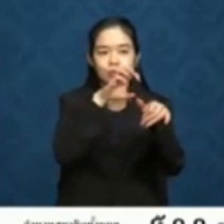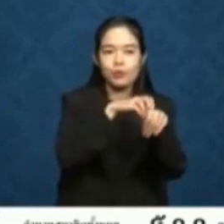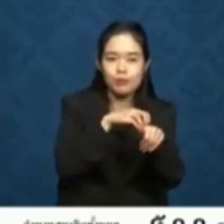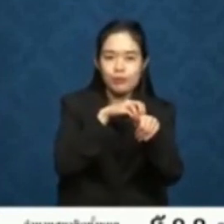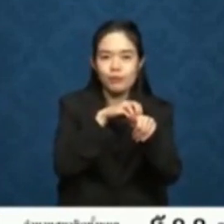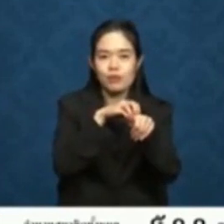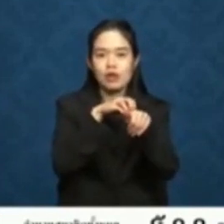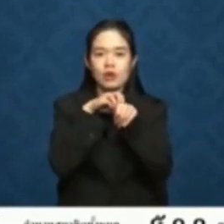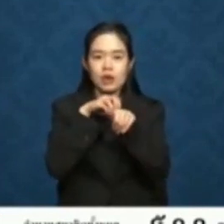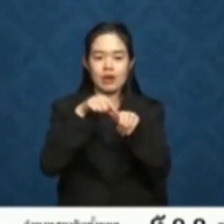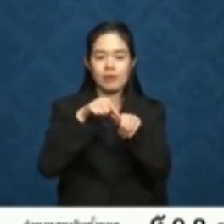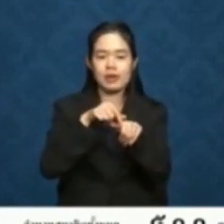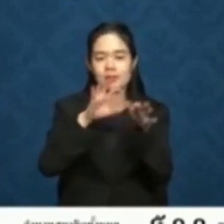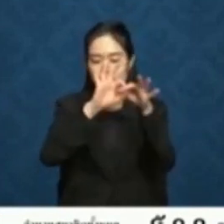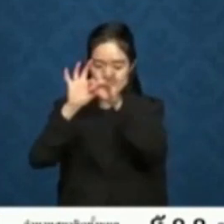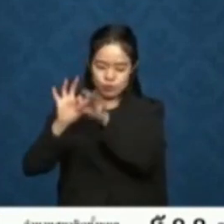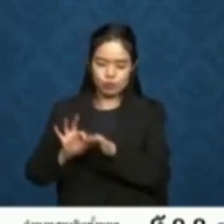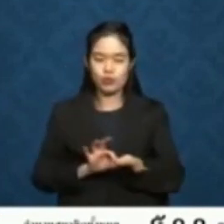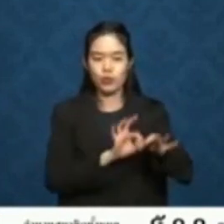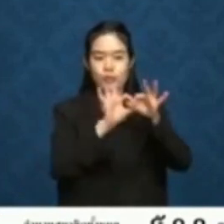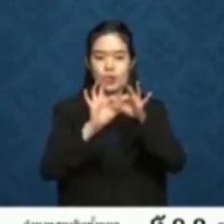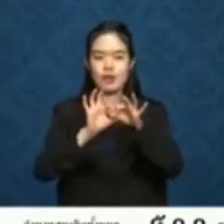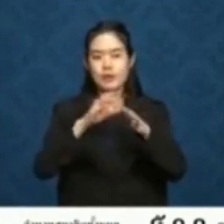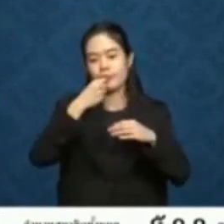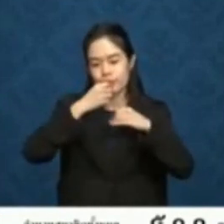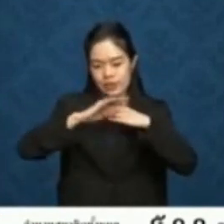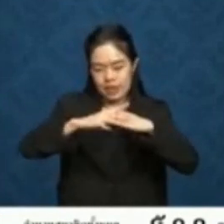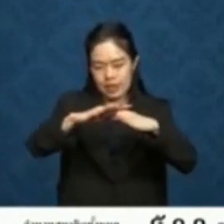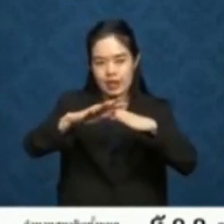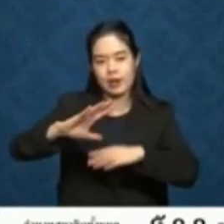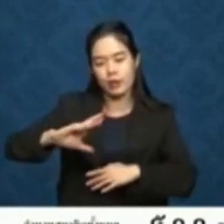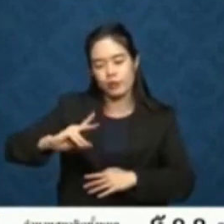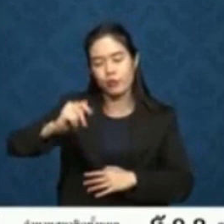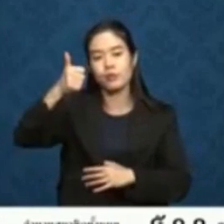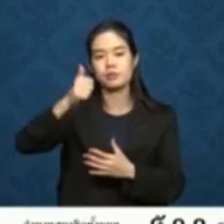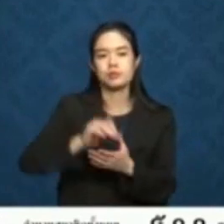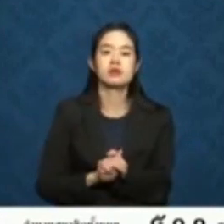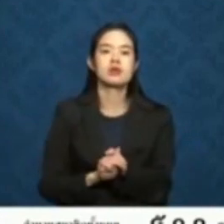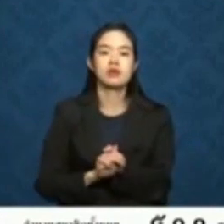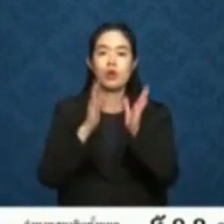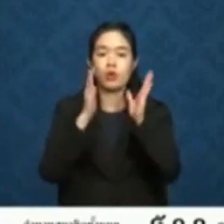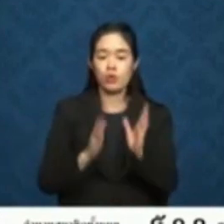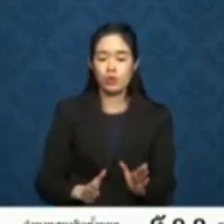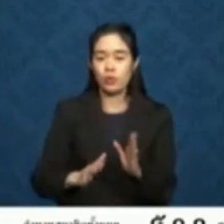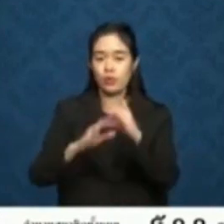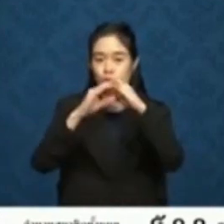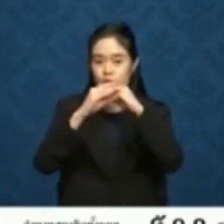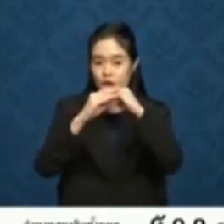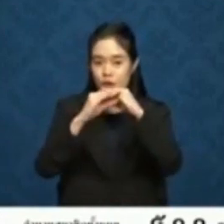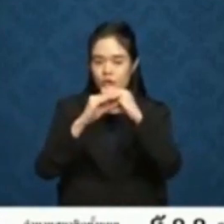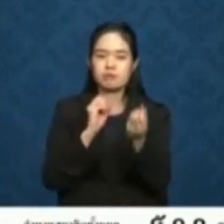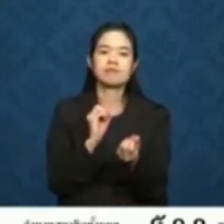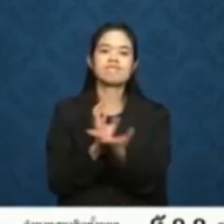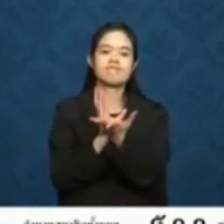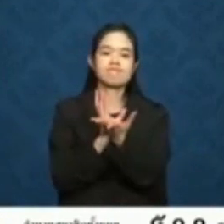ลาผ่านไป8ปีทะเลก็กำลังจะฟื้นคืนสภาพชาวระยองยังต้องเจอกับโศ